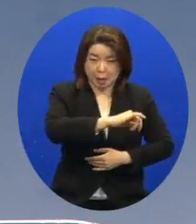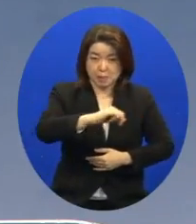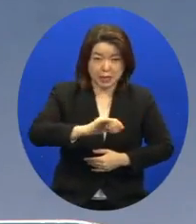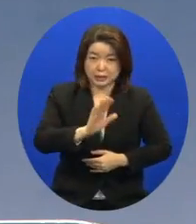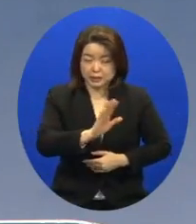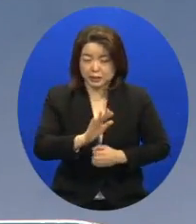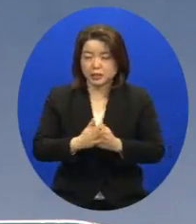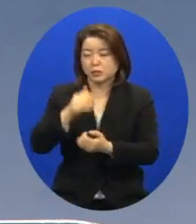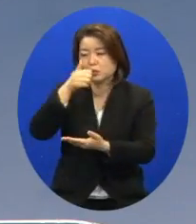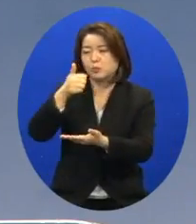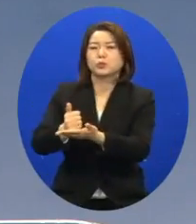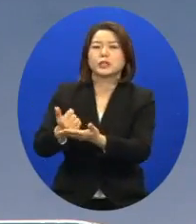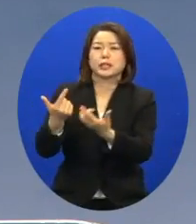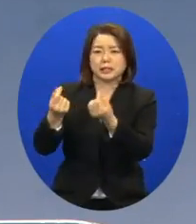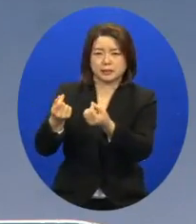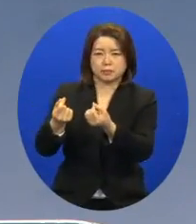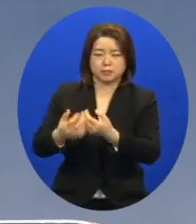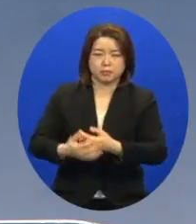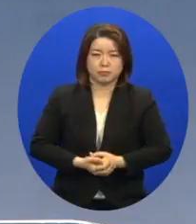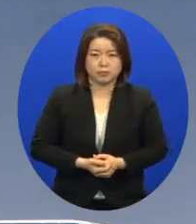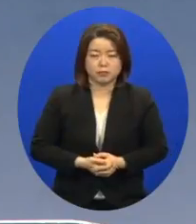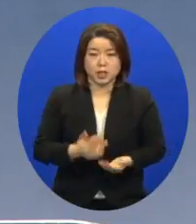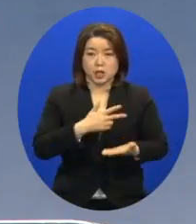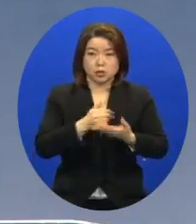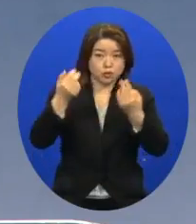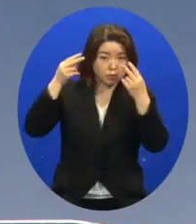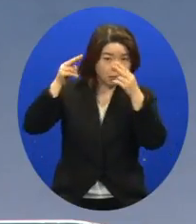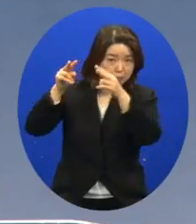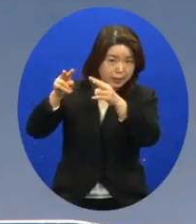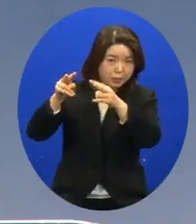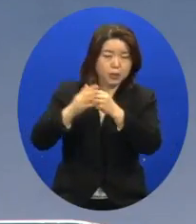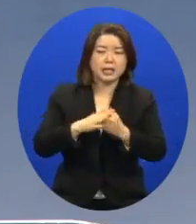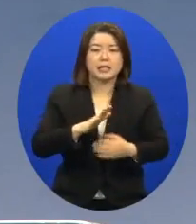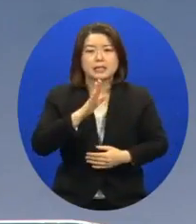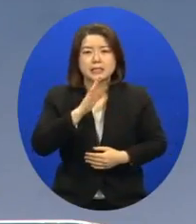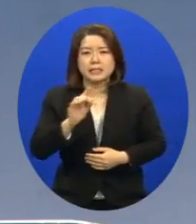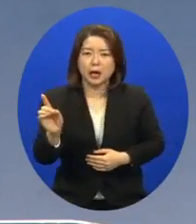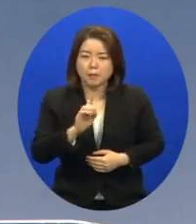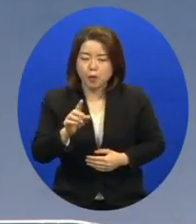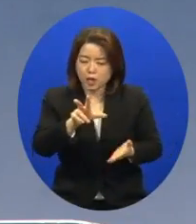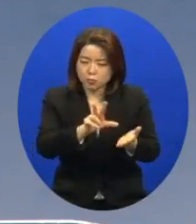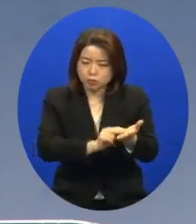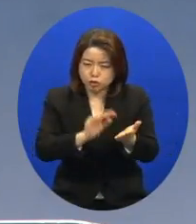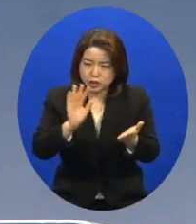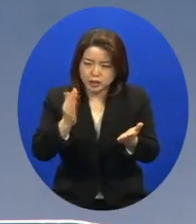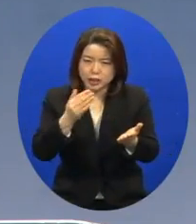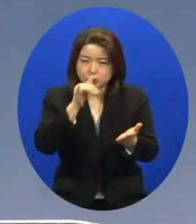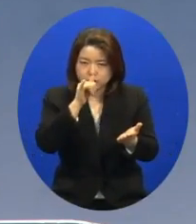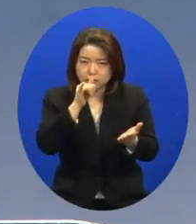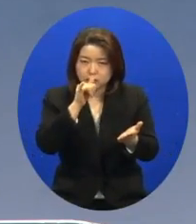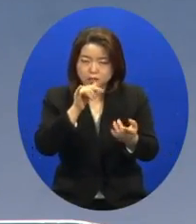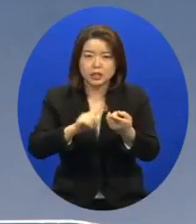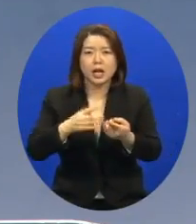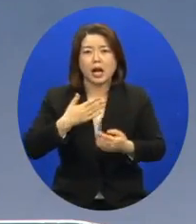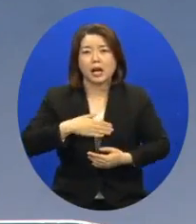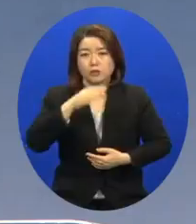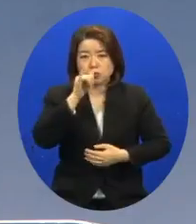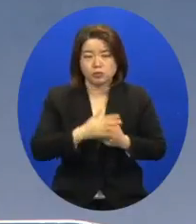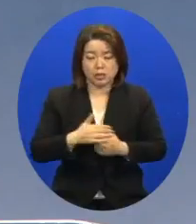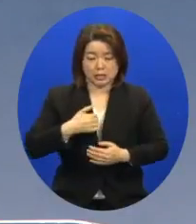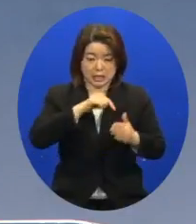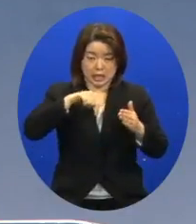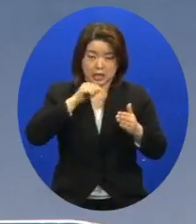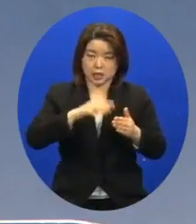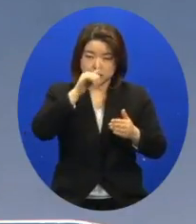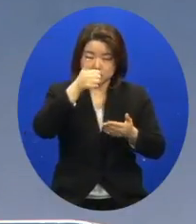입니다 주님을 바라보아야 여 진정 무엇이 문제가 되는지 내게 있는 죄가